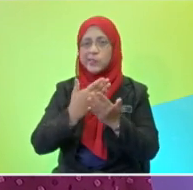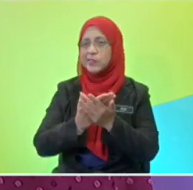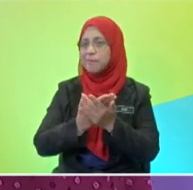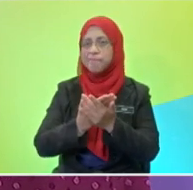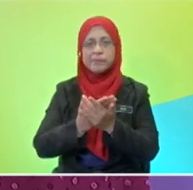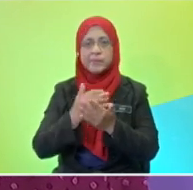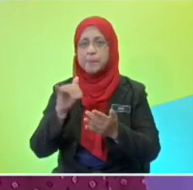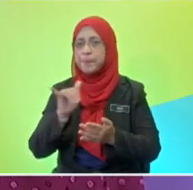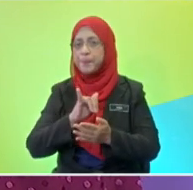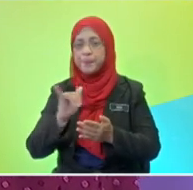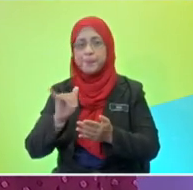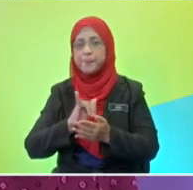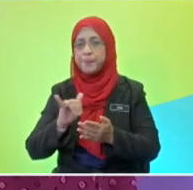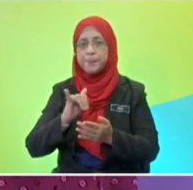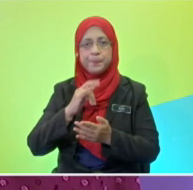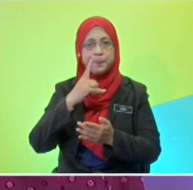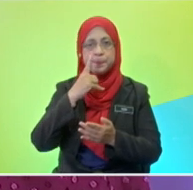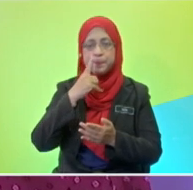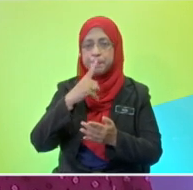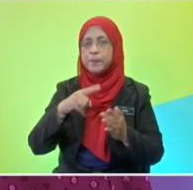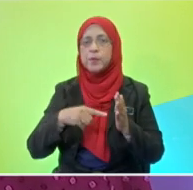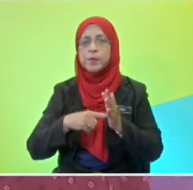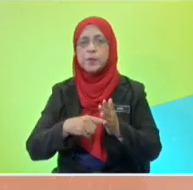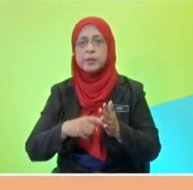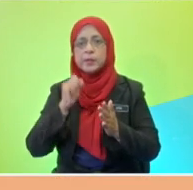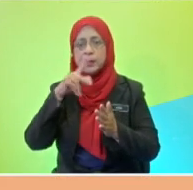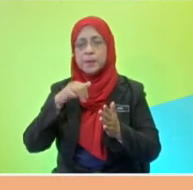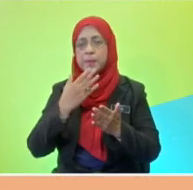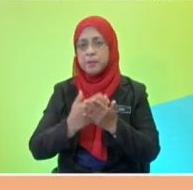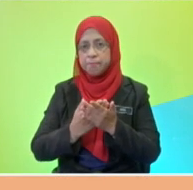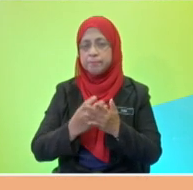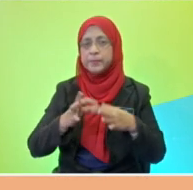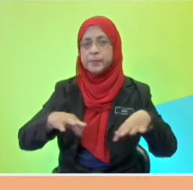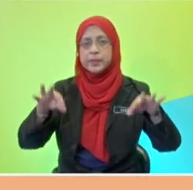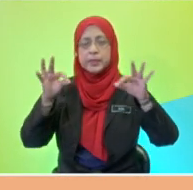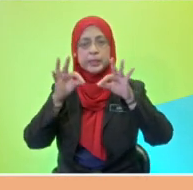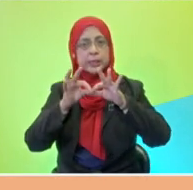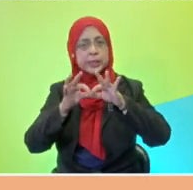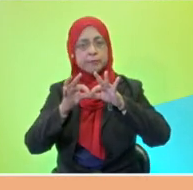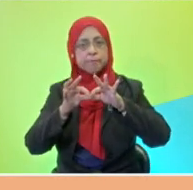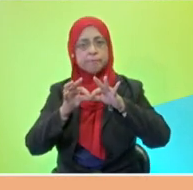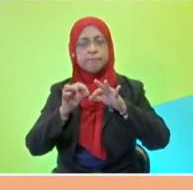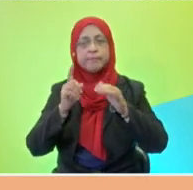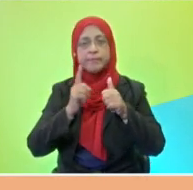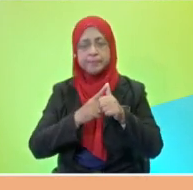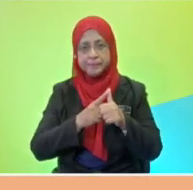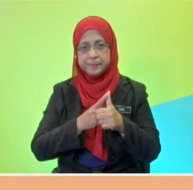oke baiklah yang pertama kepentingan ada bajiran terhadap individu